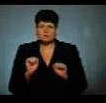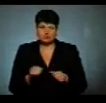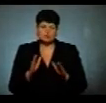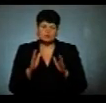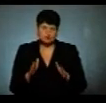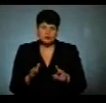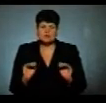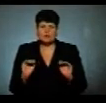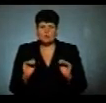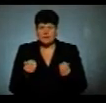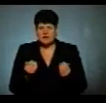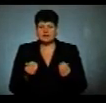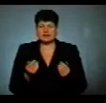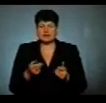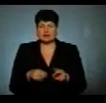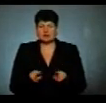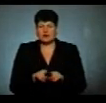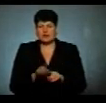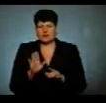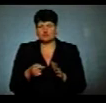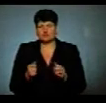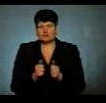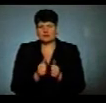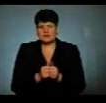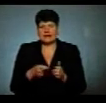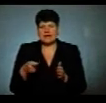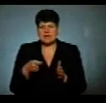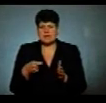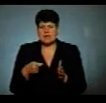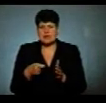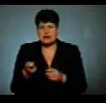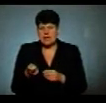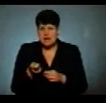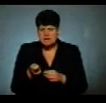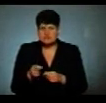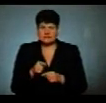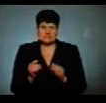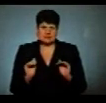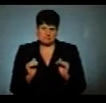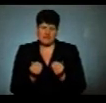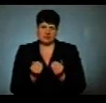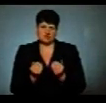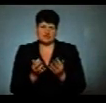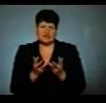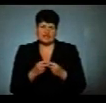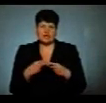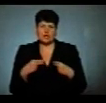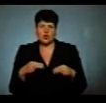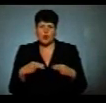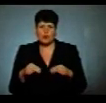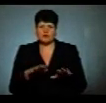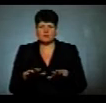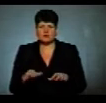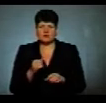це обмеження кількості людей, які можуть бути одночасно перед касами. На них суттєво зменшиться кількість торгових місць, тому що